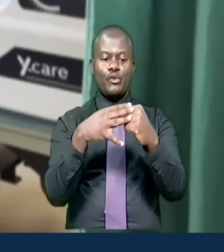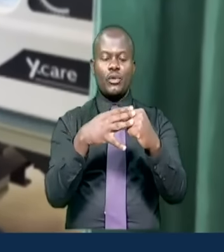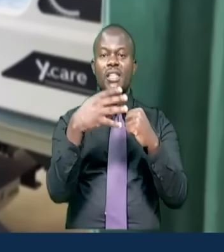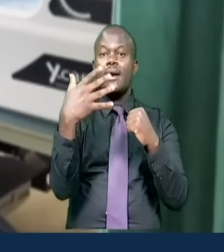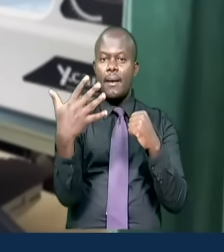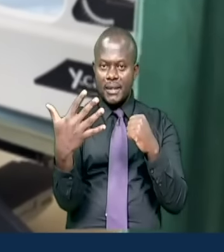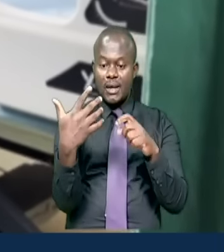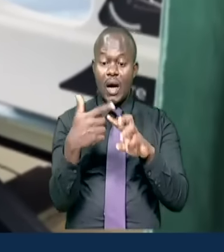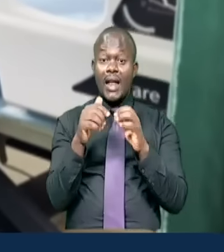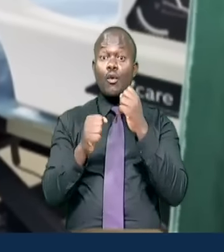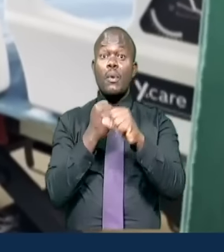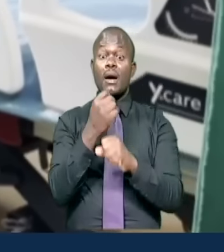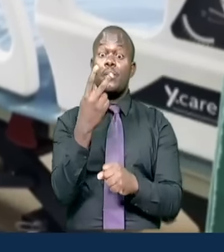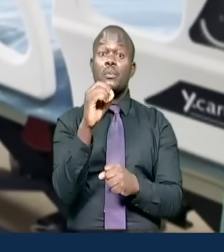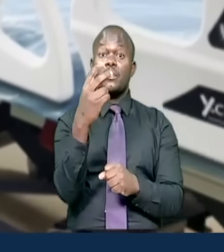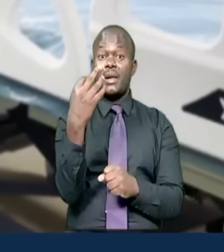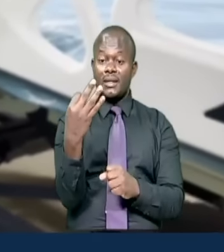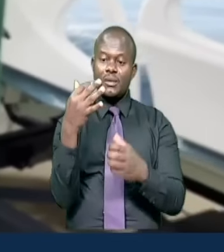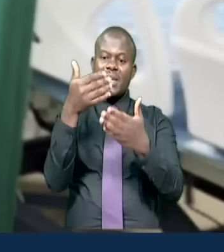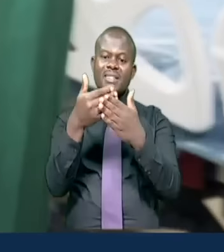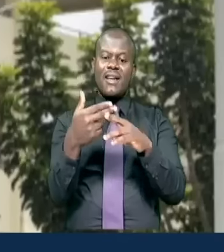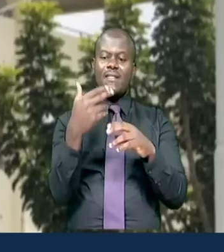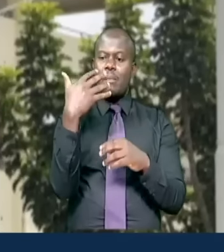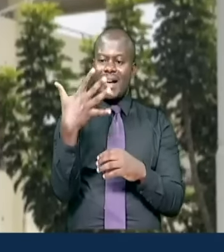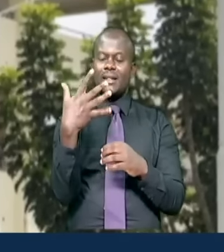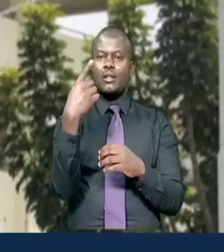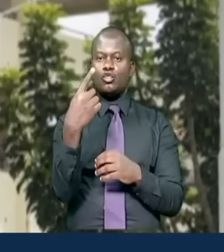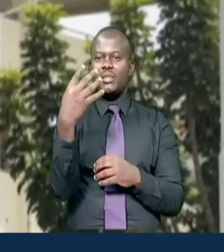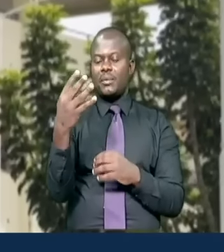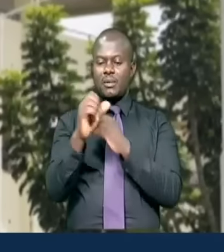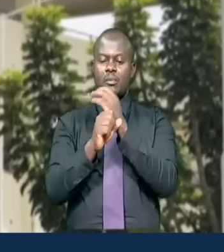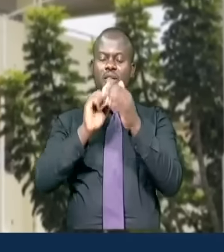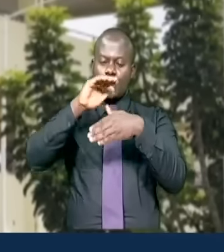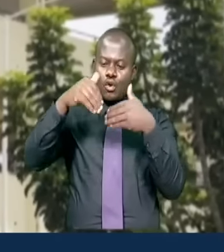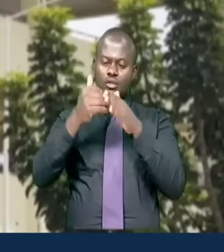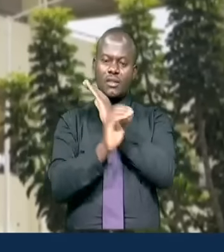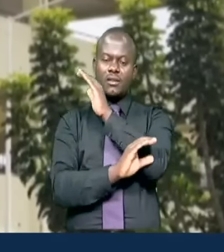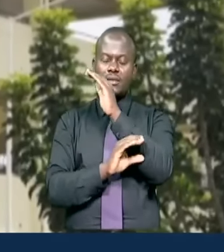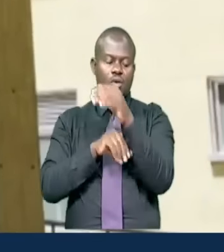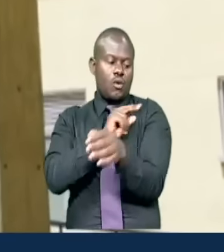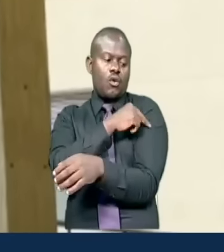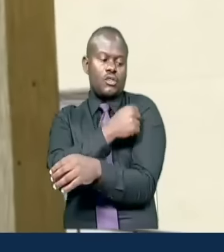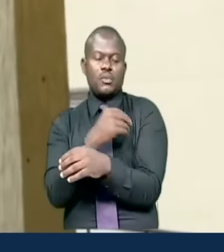muri 2023 byageze kuri 514 mu mirenge yose y'igihugu. Ibitaro byari